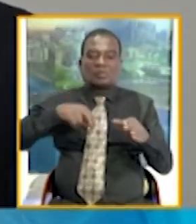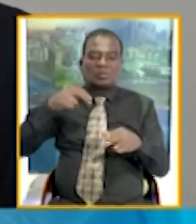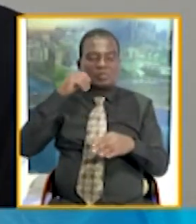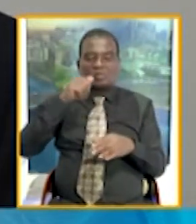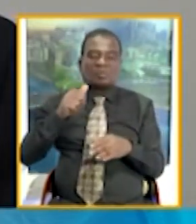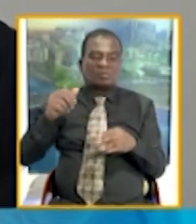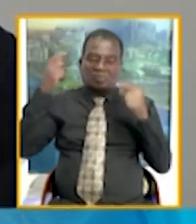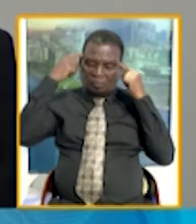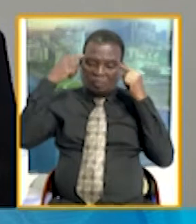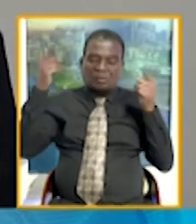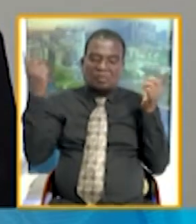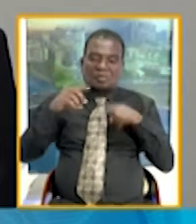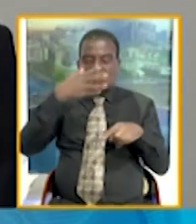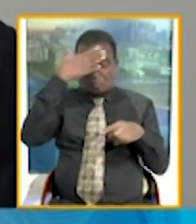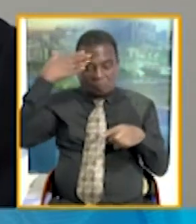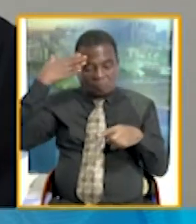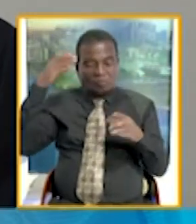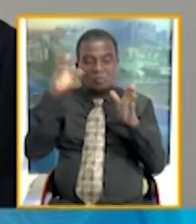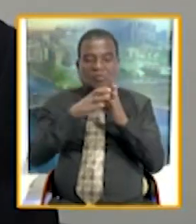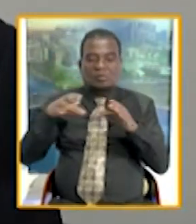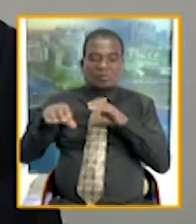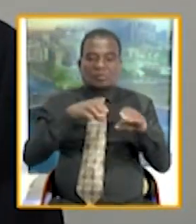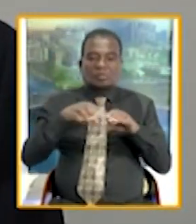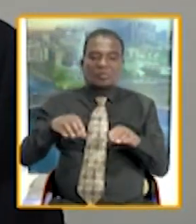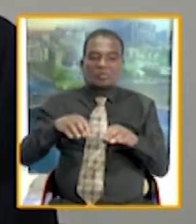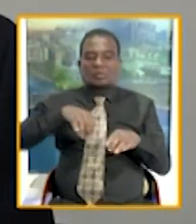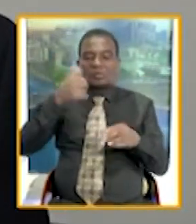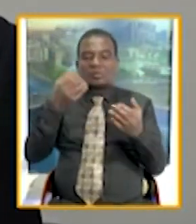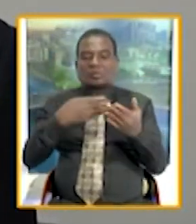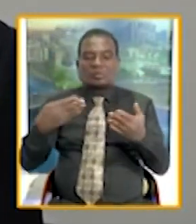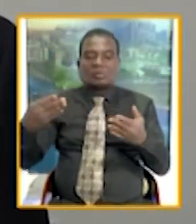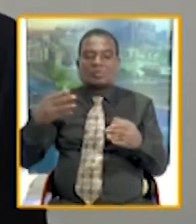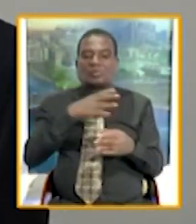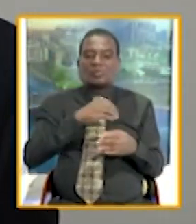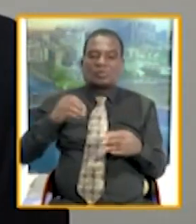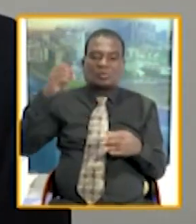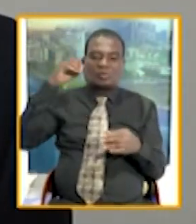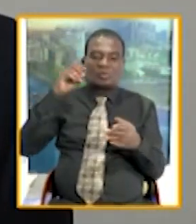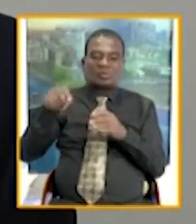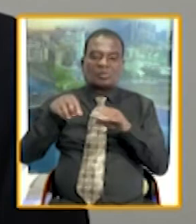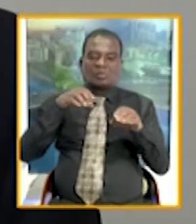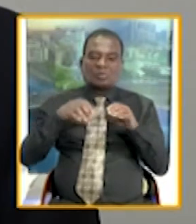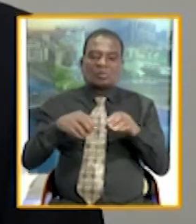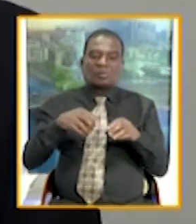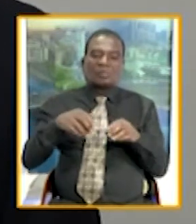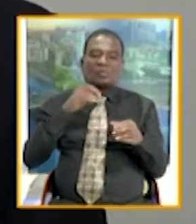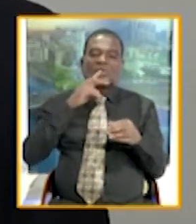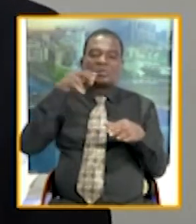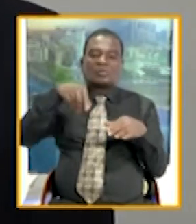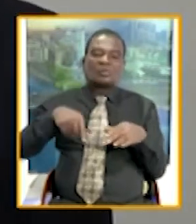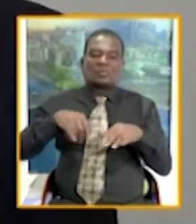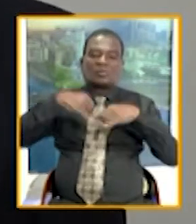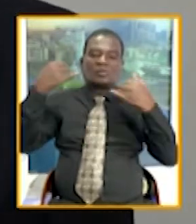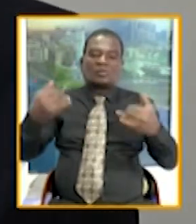soucis. Mais c'est quand on oublie le code qu'on commence à faire autre chose que du journalisme que, effectivement, se pose le problème. Bon, c'est vrai que la presse